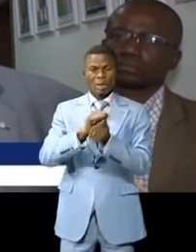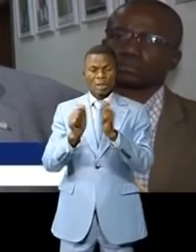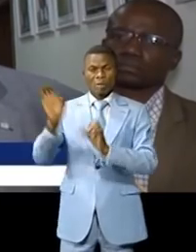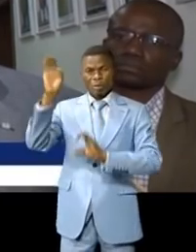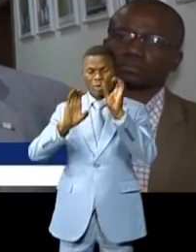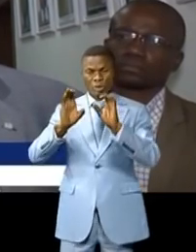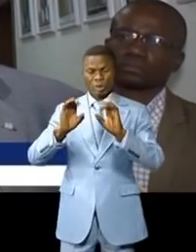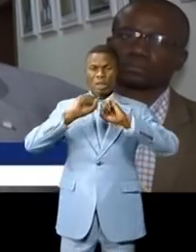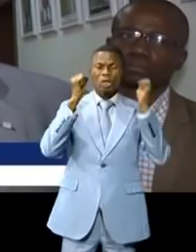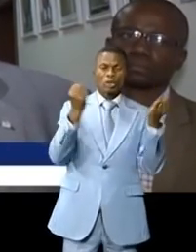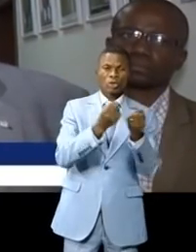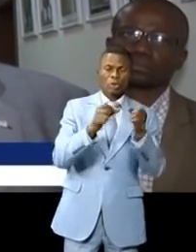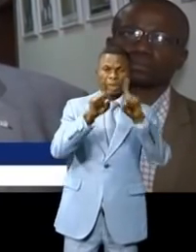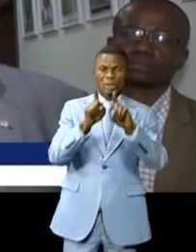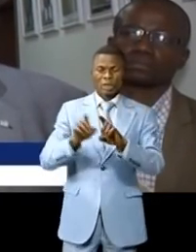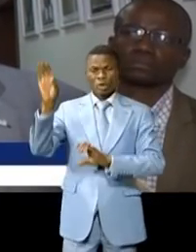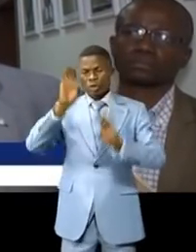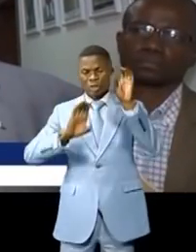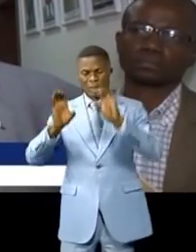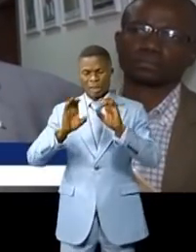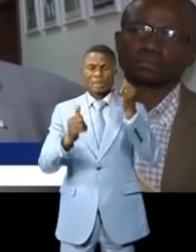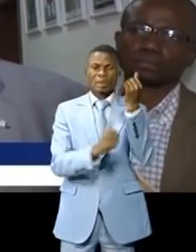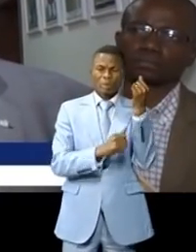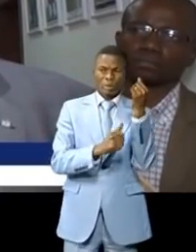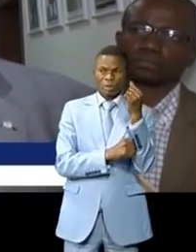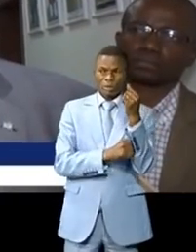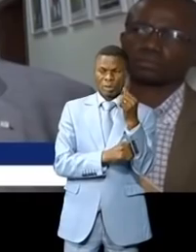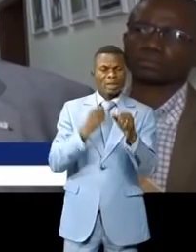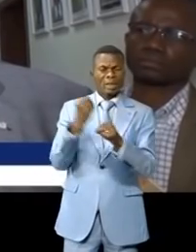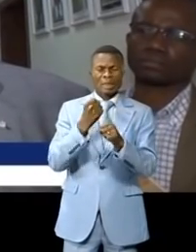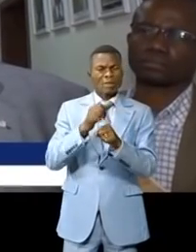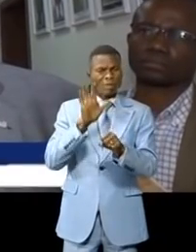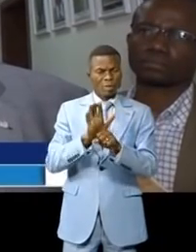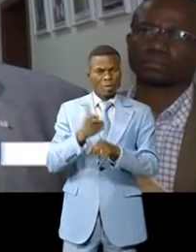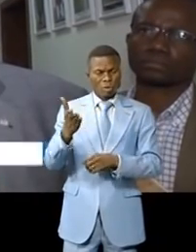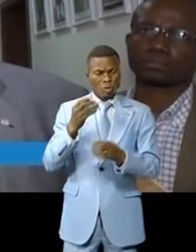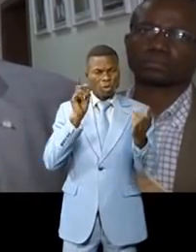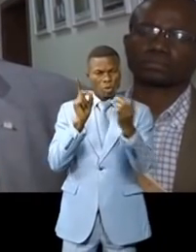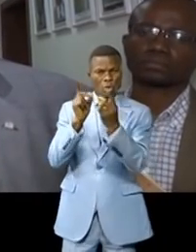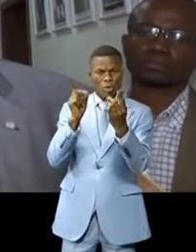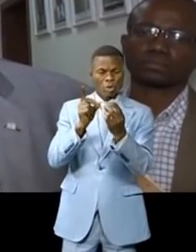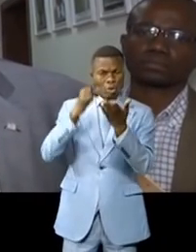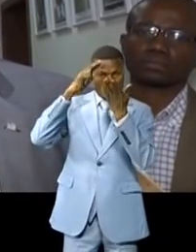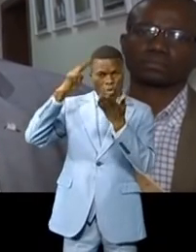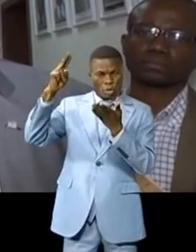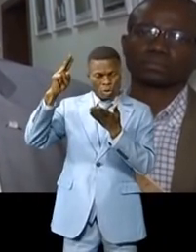sociales et sciences humaines manquaient. L'expert du ministère ont fait un immense travail, consultant toutes les universités au niveau national, et